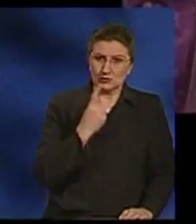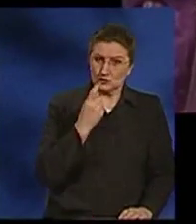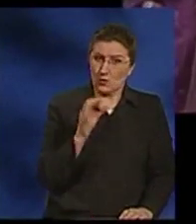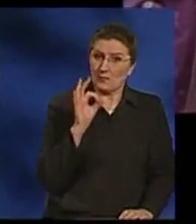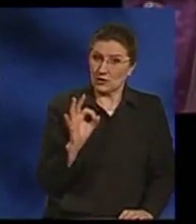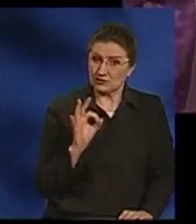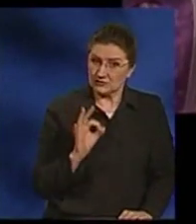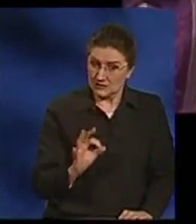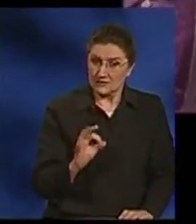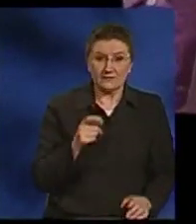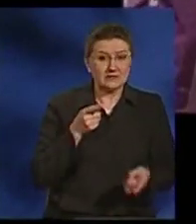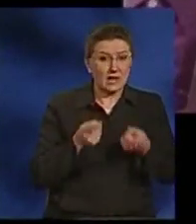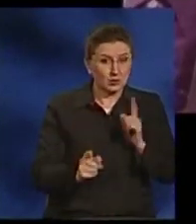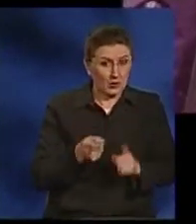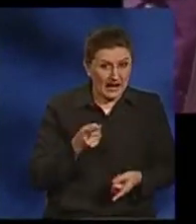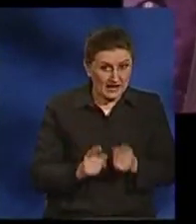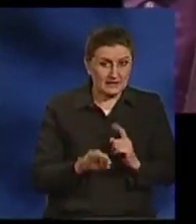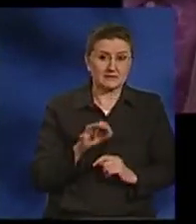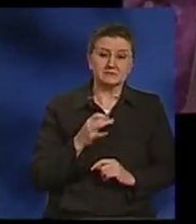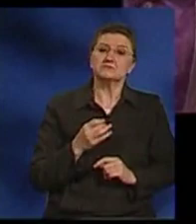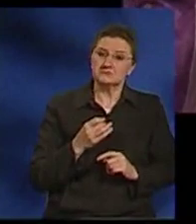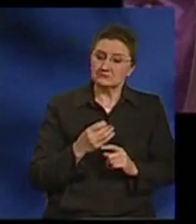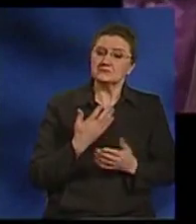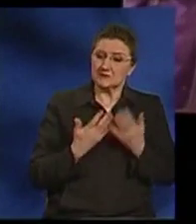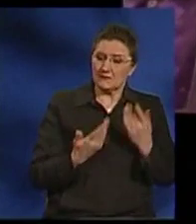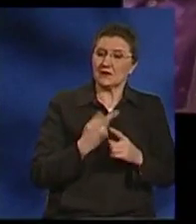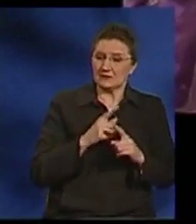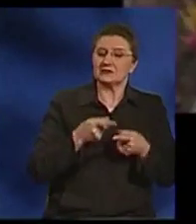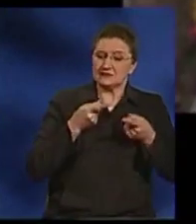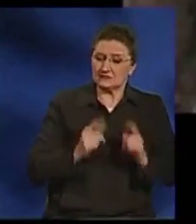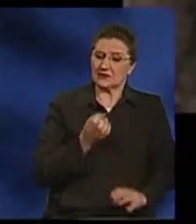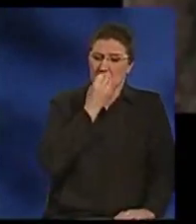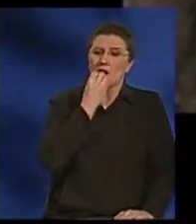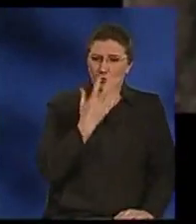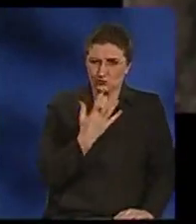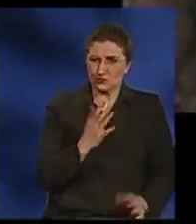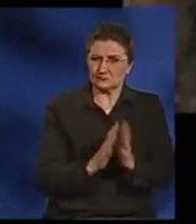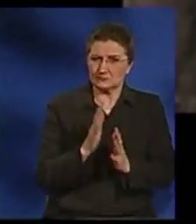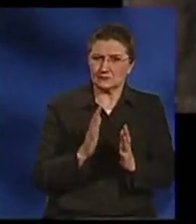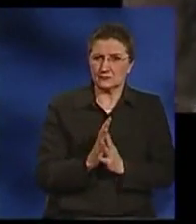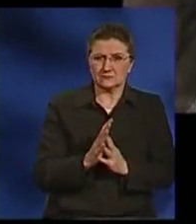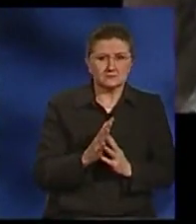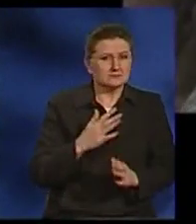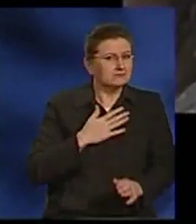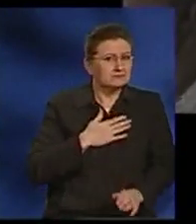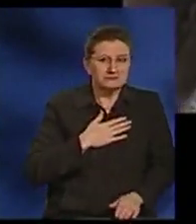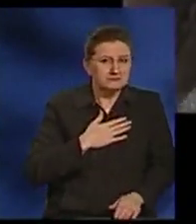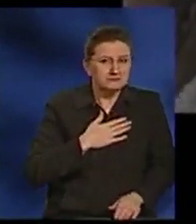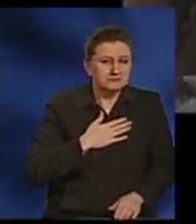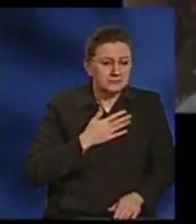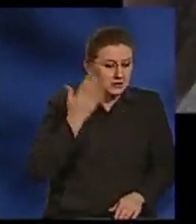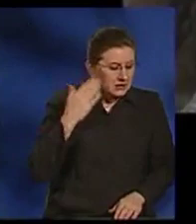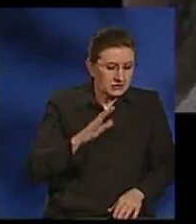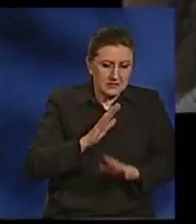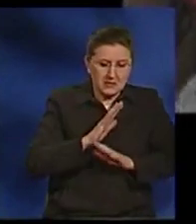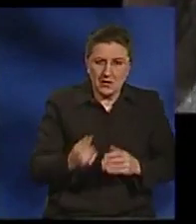процентов натуральный. Ну тогда он просто не может быть плохим. Ты как думаешь? Ничего подобного в этих местах раньше